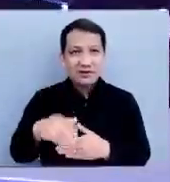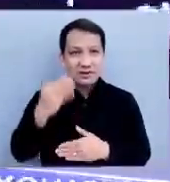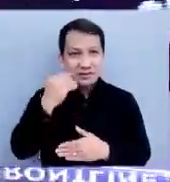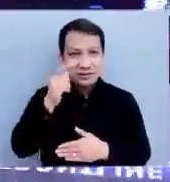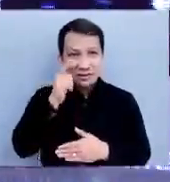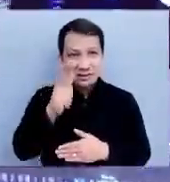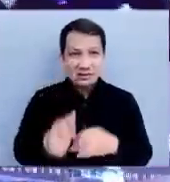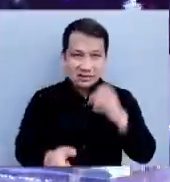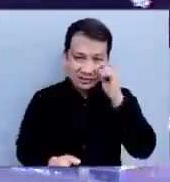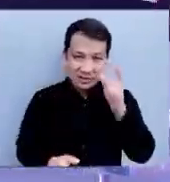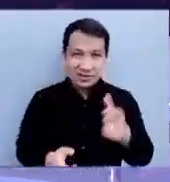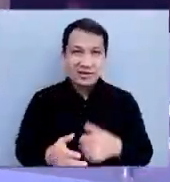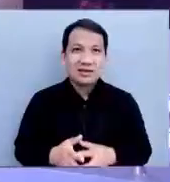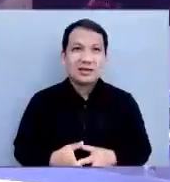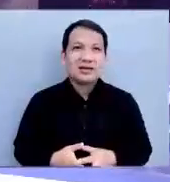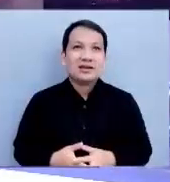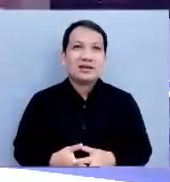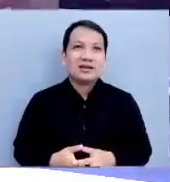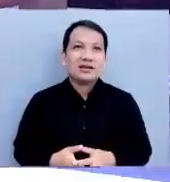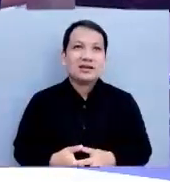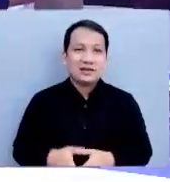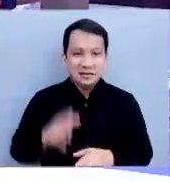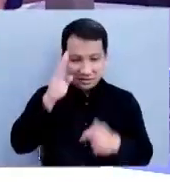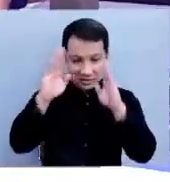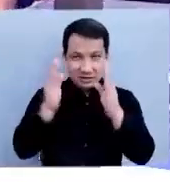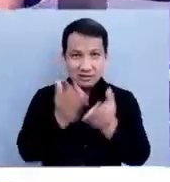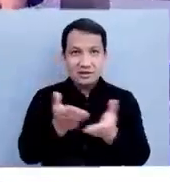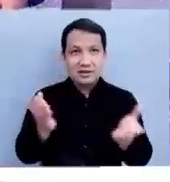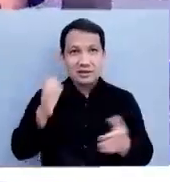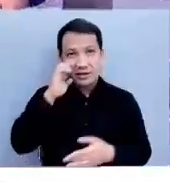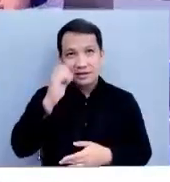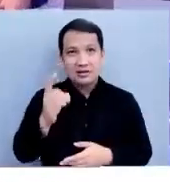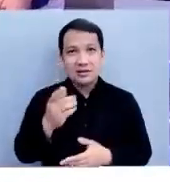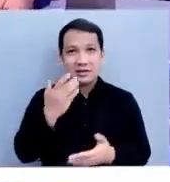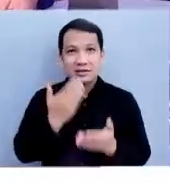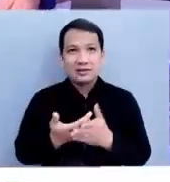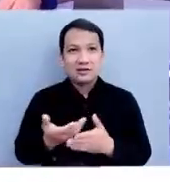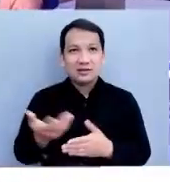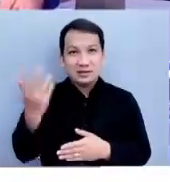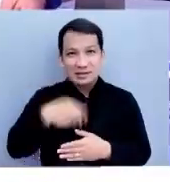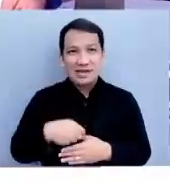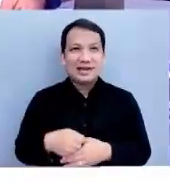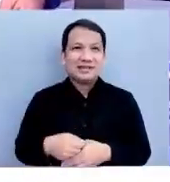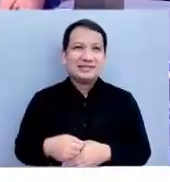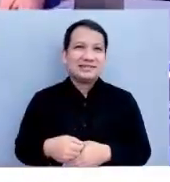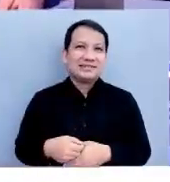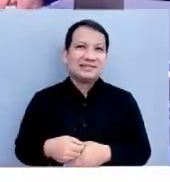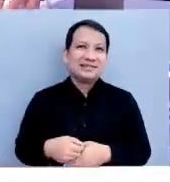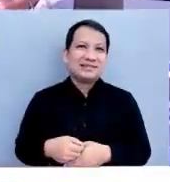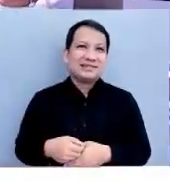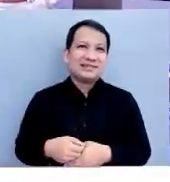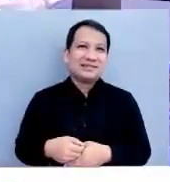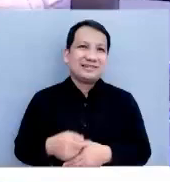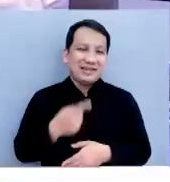si Ed Lingaw po ito. Hello, Mayan. Hello, Ed. Gaganda niyong dalawa. Na-miss namin kayo, sir.